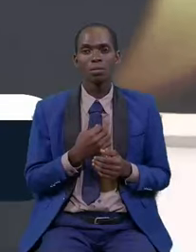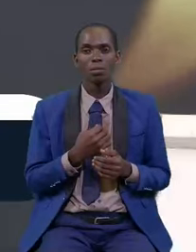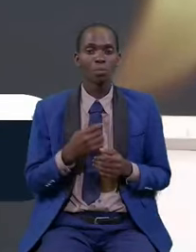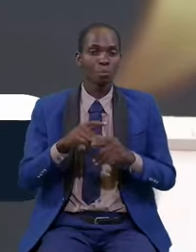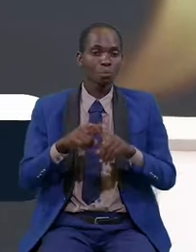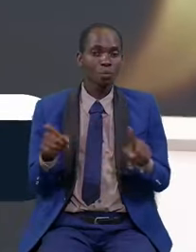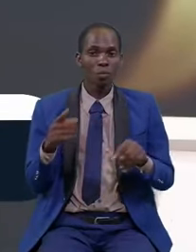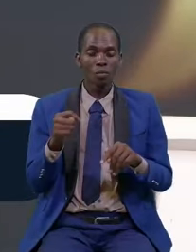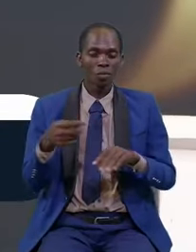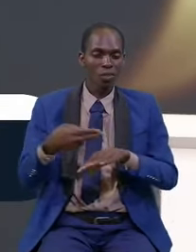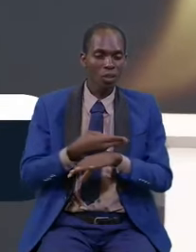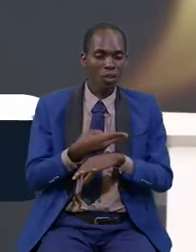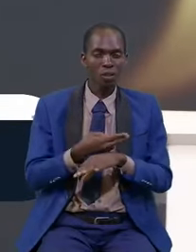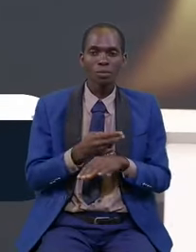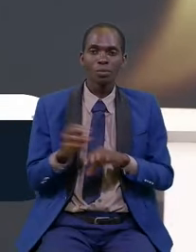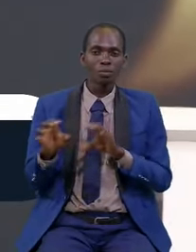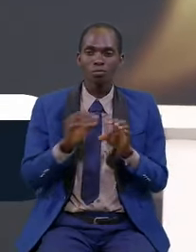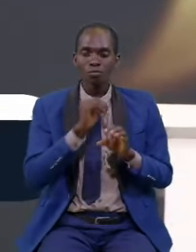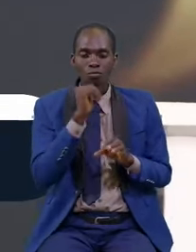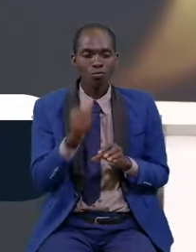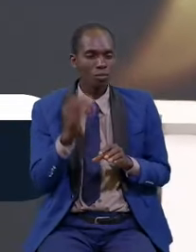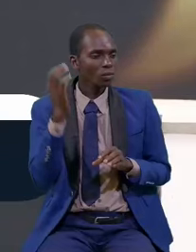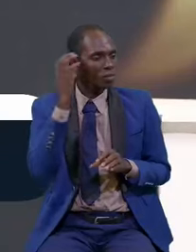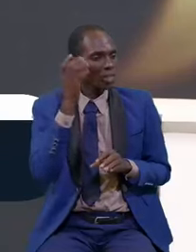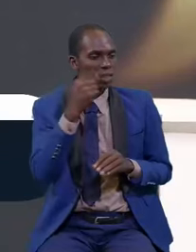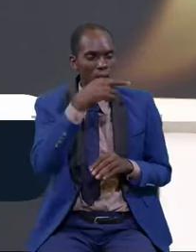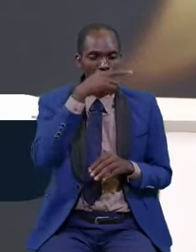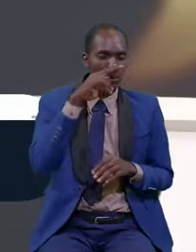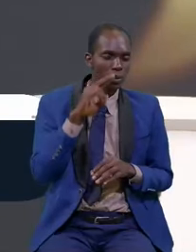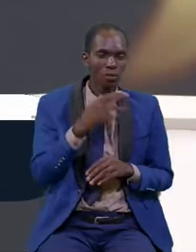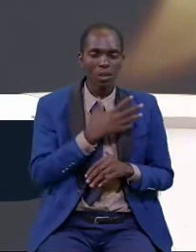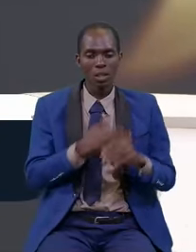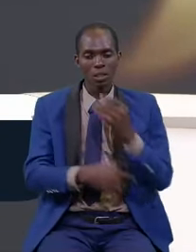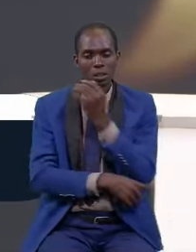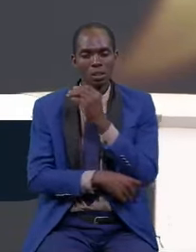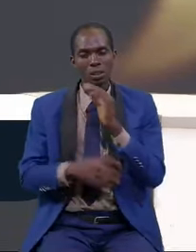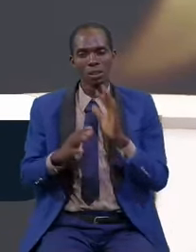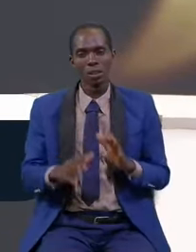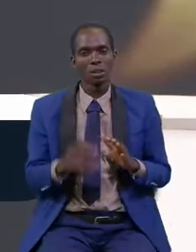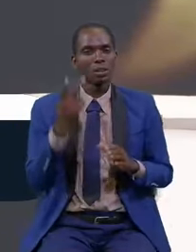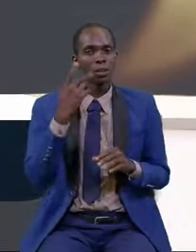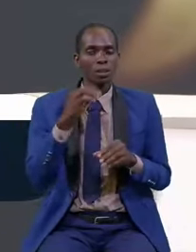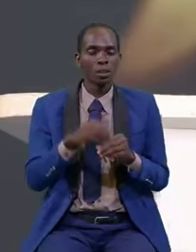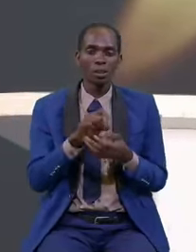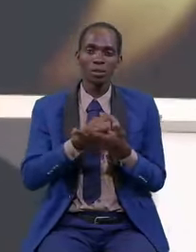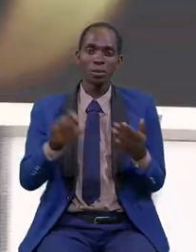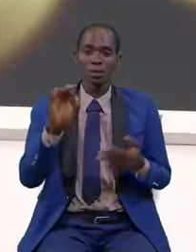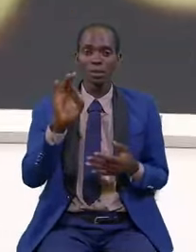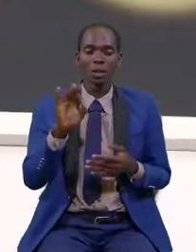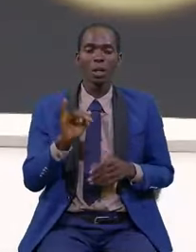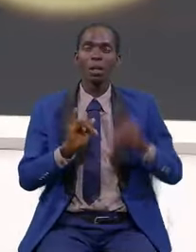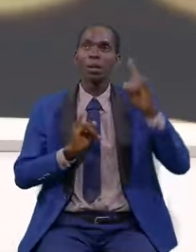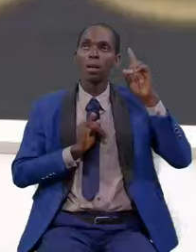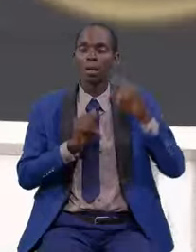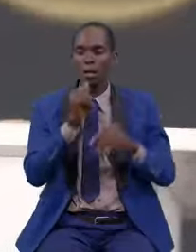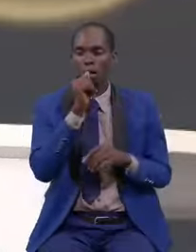les brebis ne les ont point écoutés. Voyez le verset 9. Le verset 9 dit, je suis